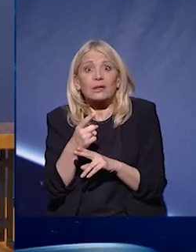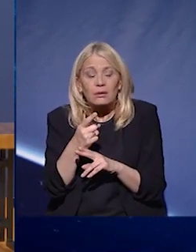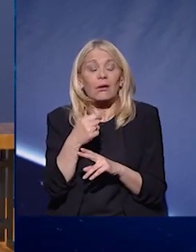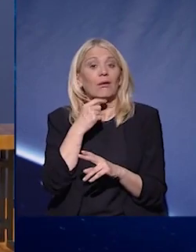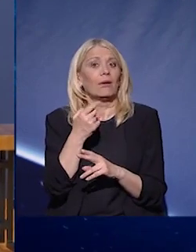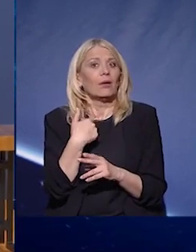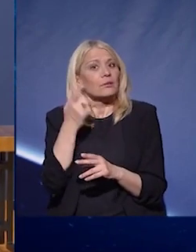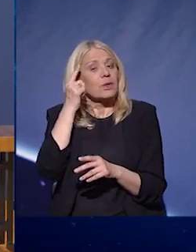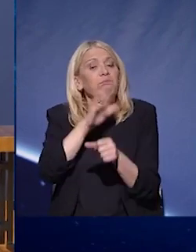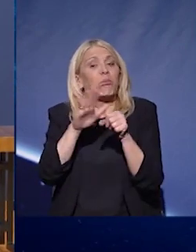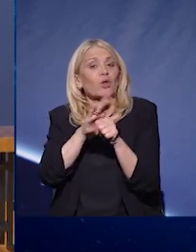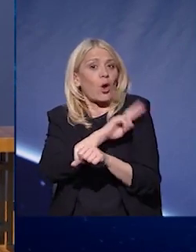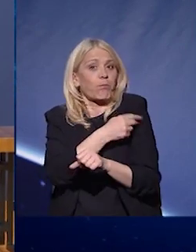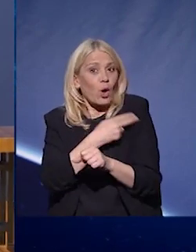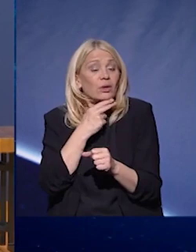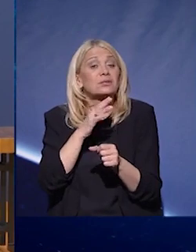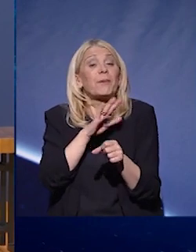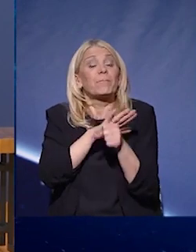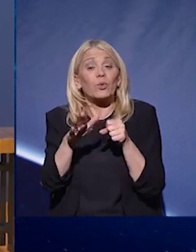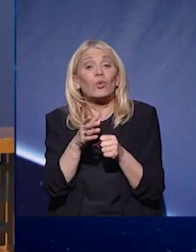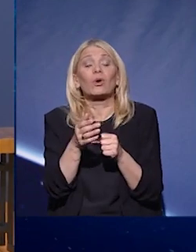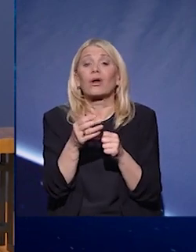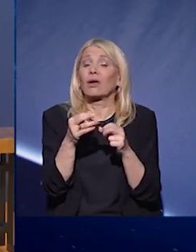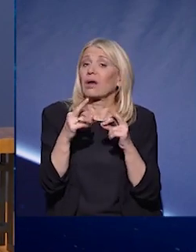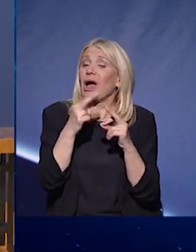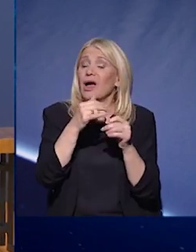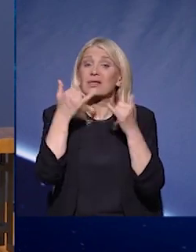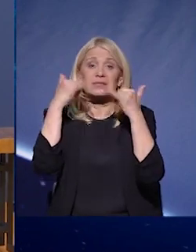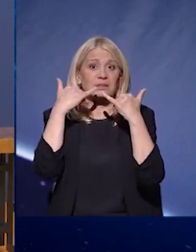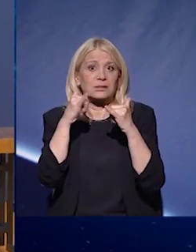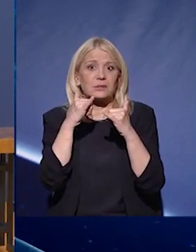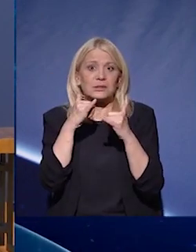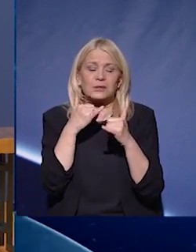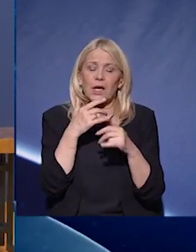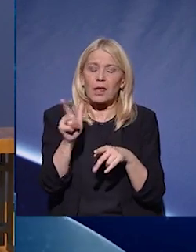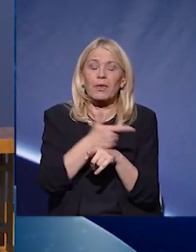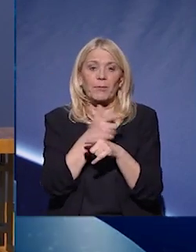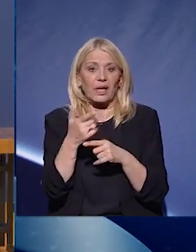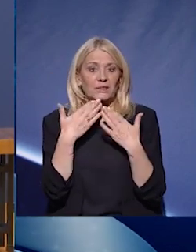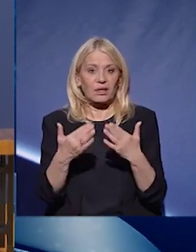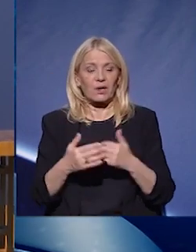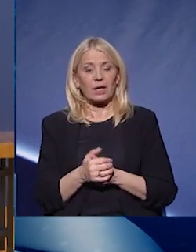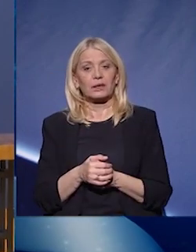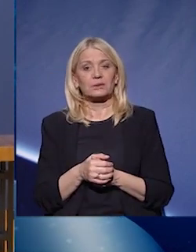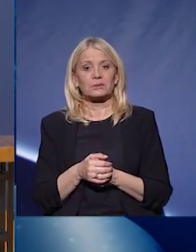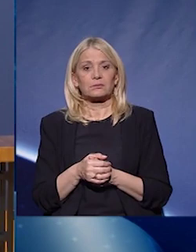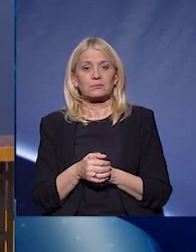su popunjeni kapaciteti po bolnicama, a sajam je prilično prazan. Hvala. Hvala.